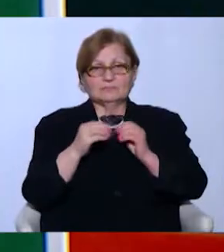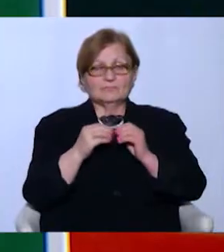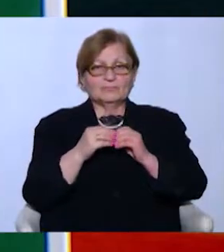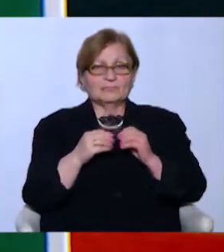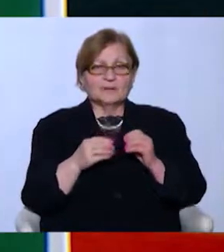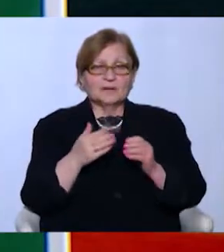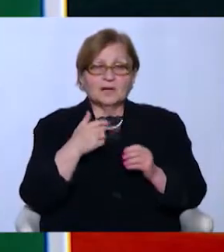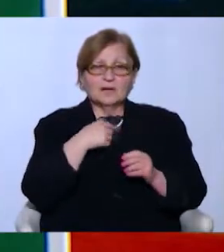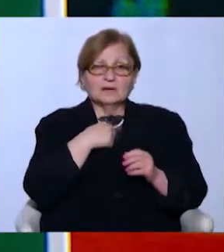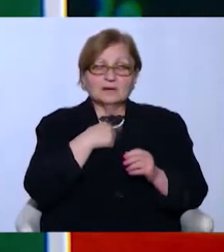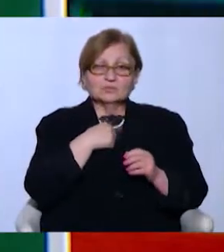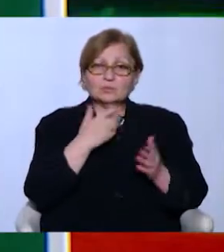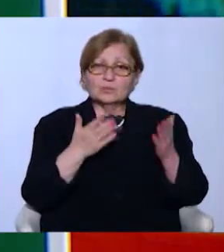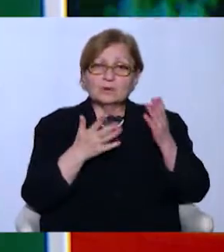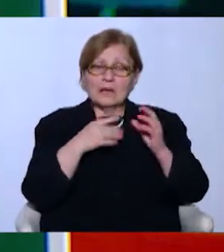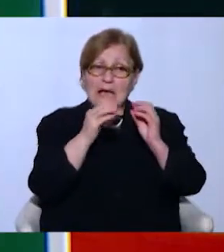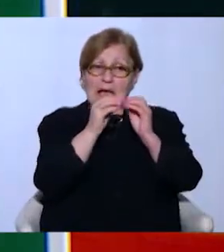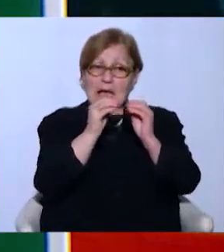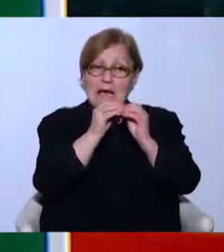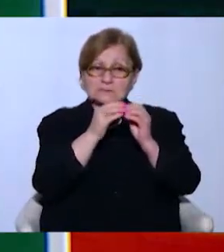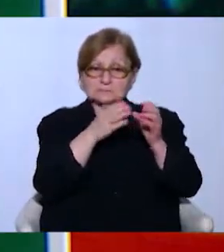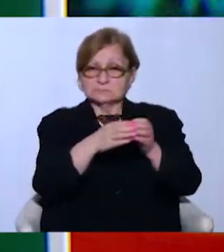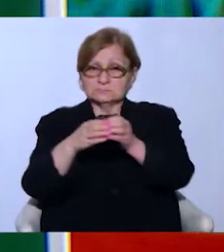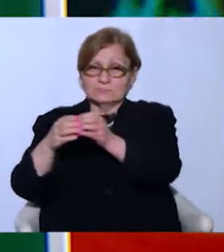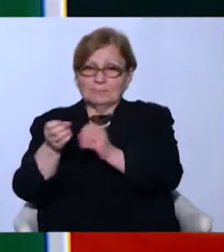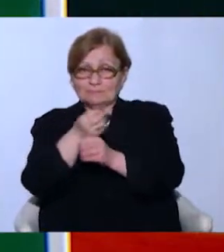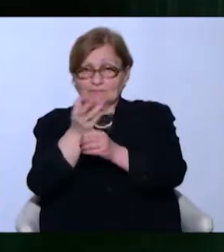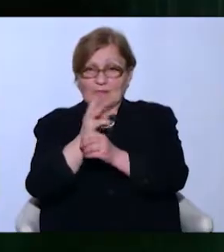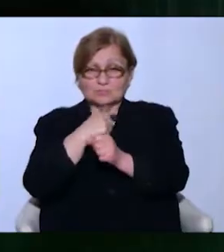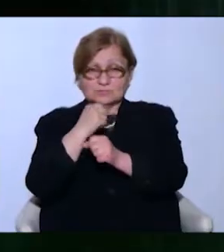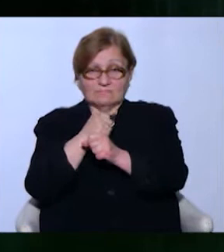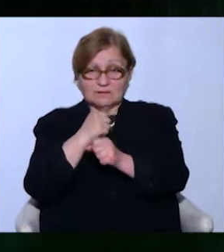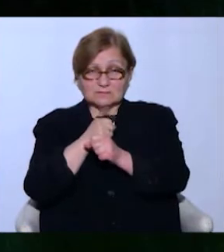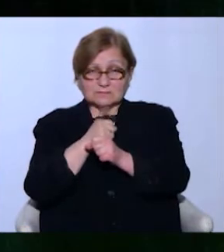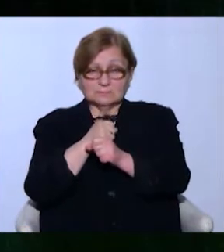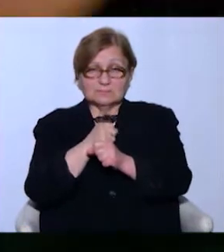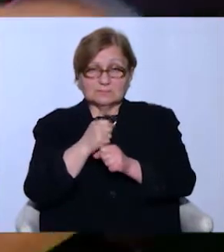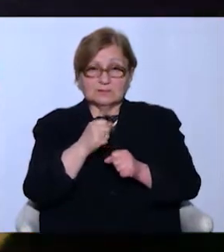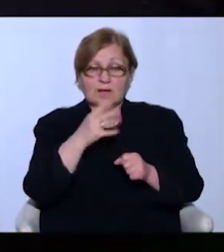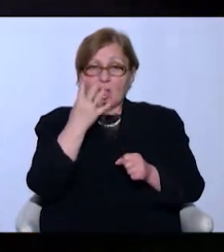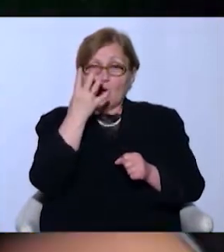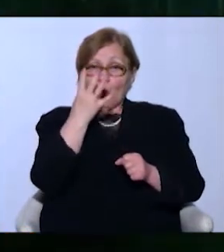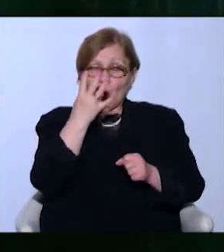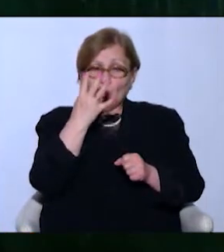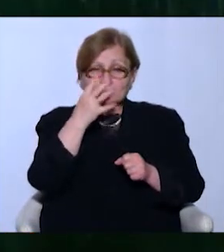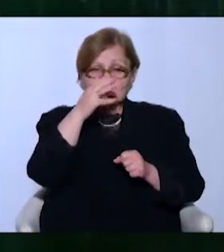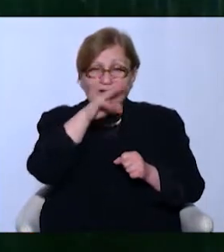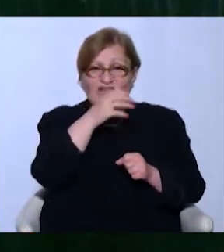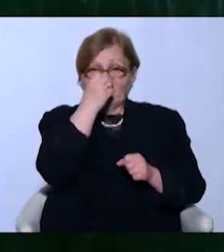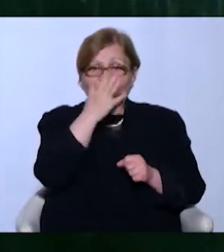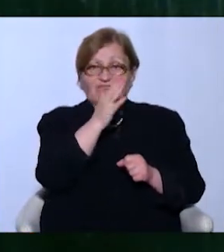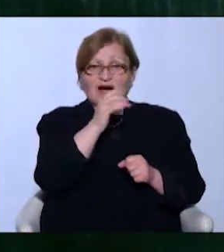თუ 10 თაიგულს გავაკეთებ და 4 ვარდი იქნება და თითოში